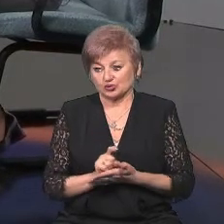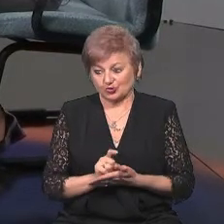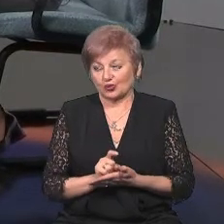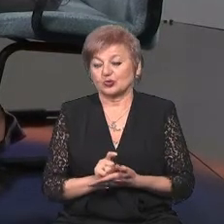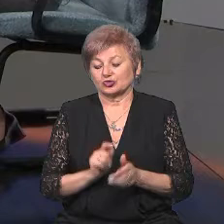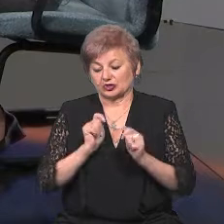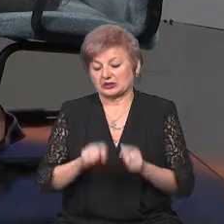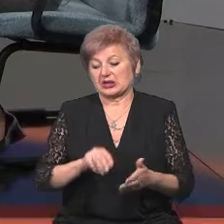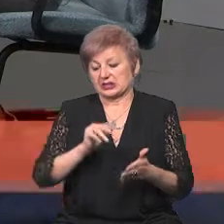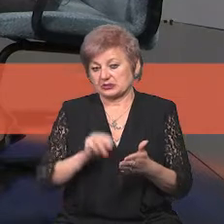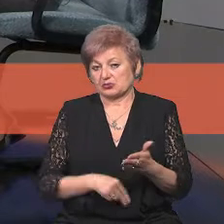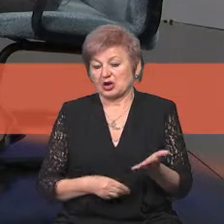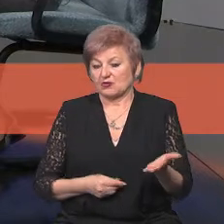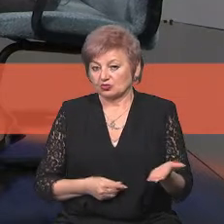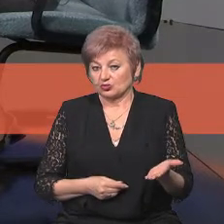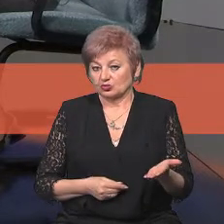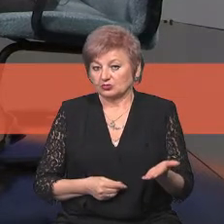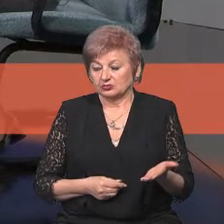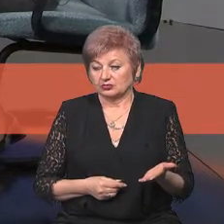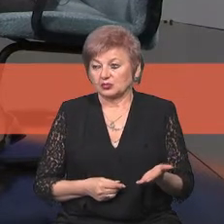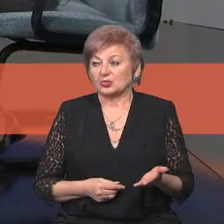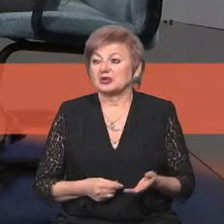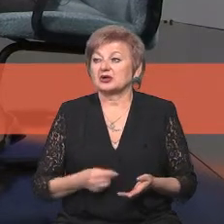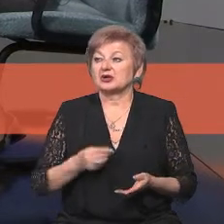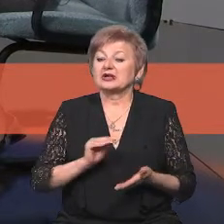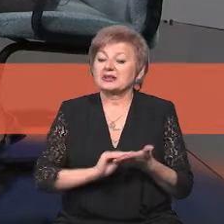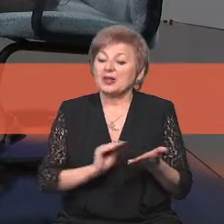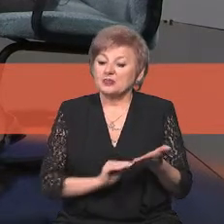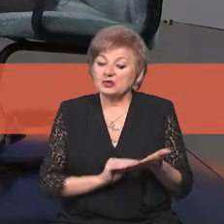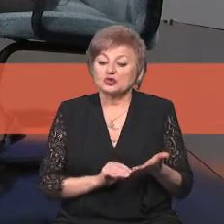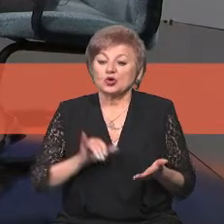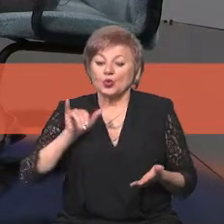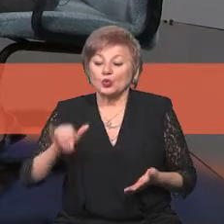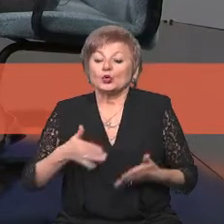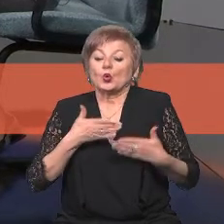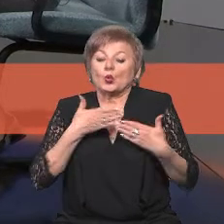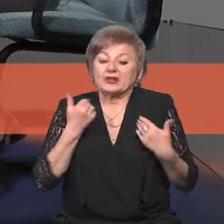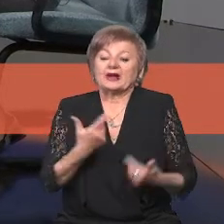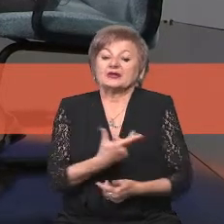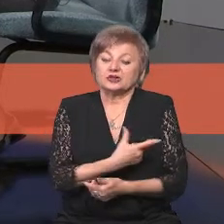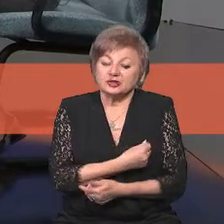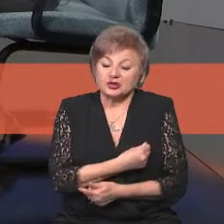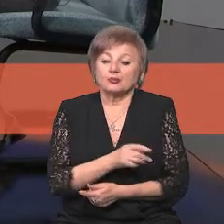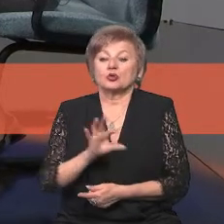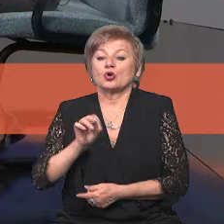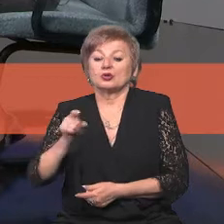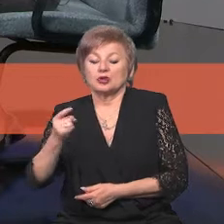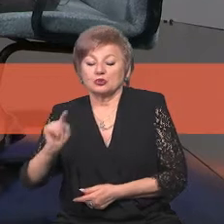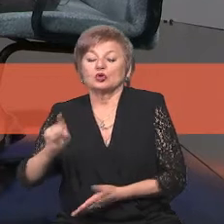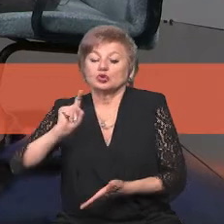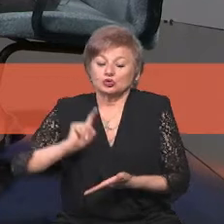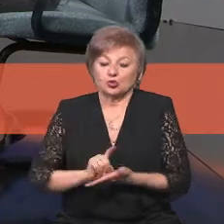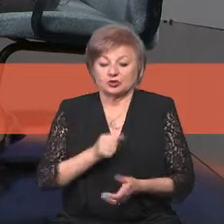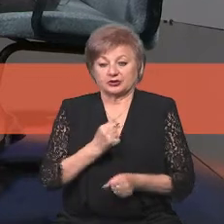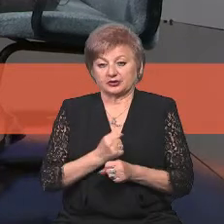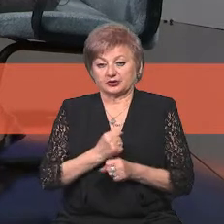довідці 086-1, має зазначити і написати, що в неї немає щеплень, що вона має зробити. І вже брати